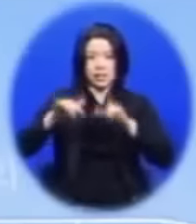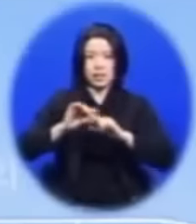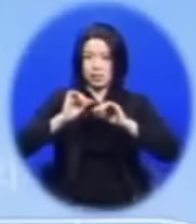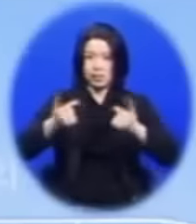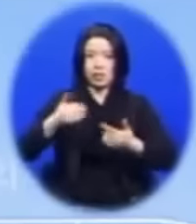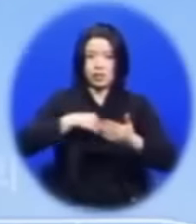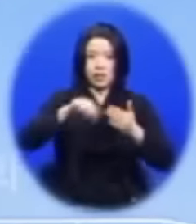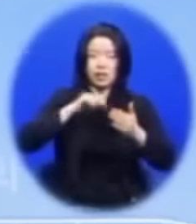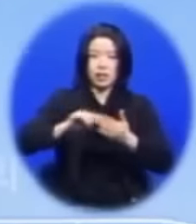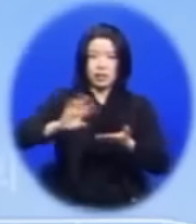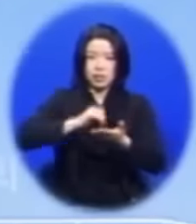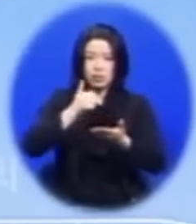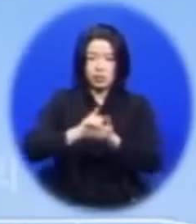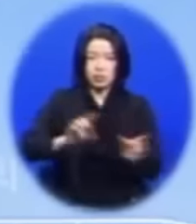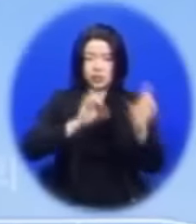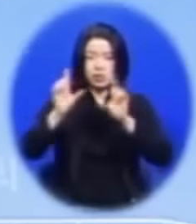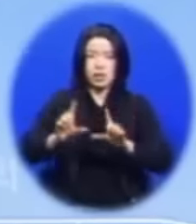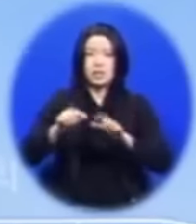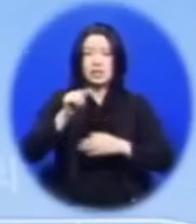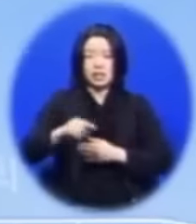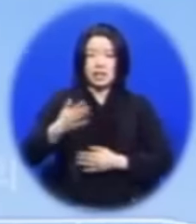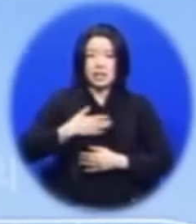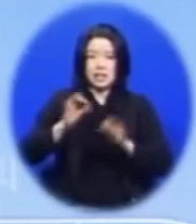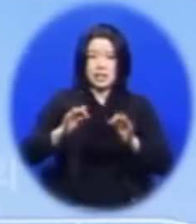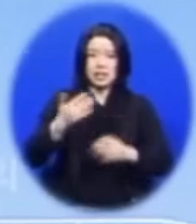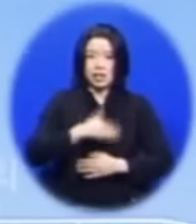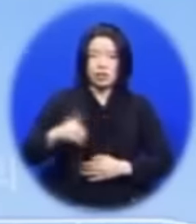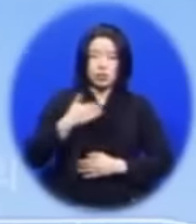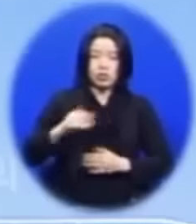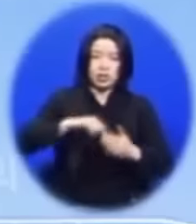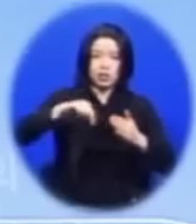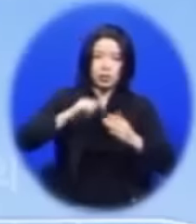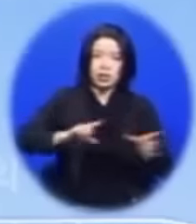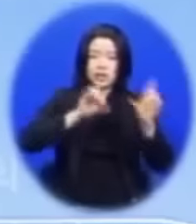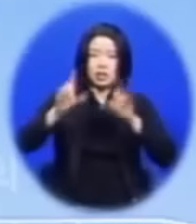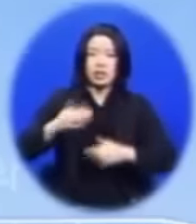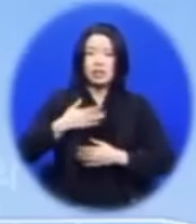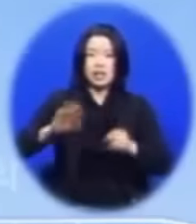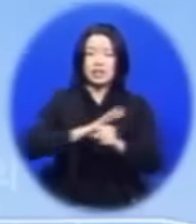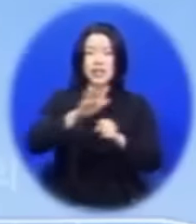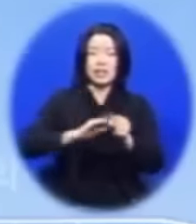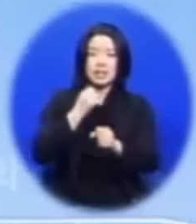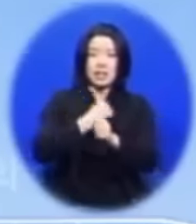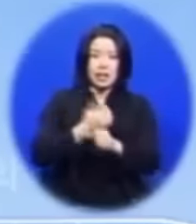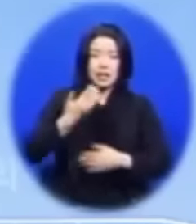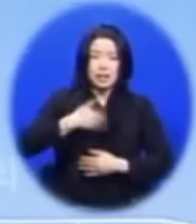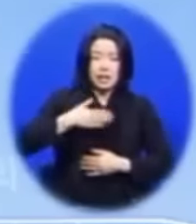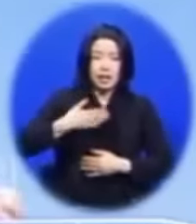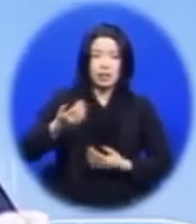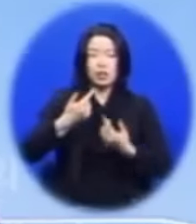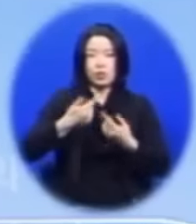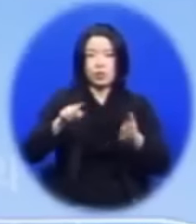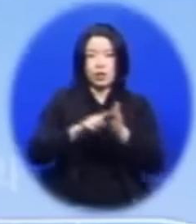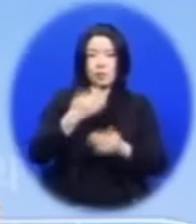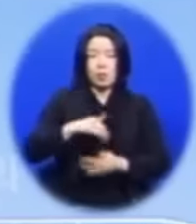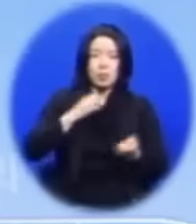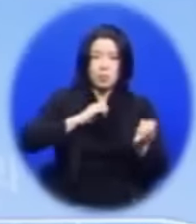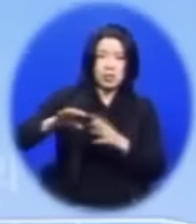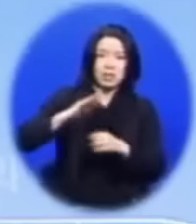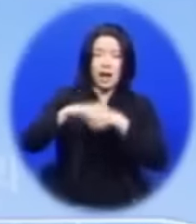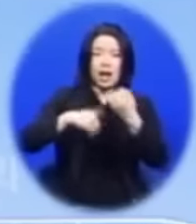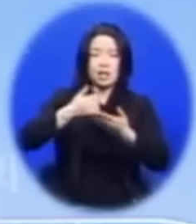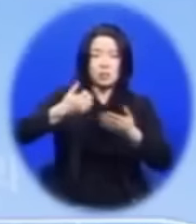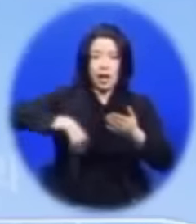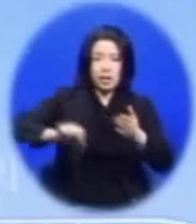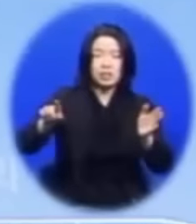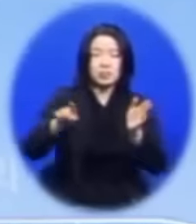안에 그리스도께서 사신 것이라 이제 내가 육체 가운데 사는 것은 나를 사랑하사 나를 위하여 자기 몸을 버리신 하나님의 들을 믿는